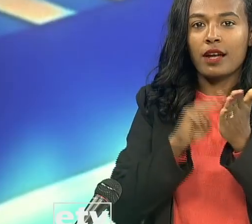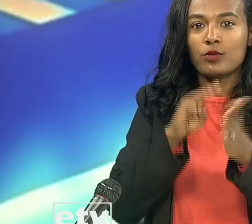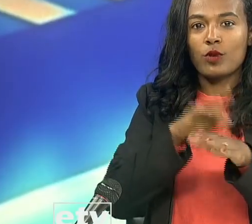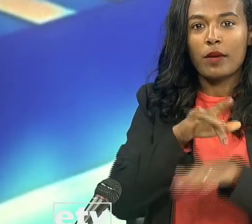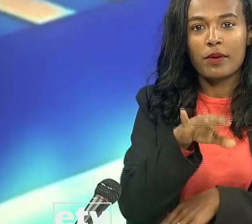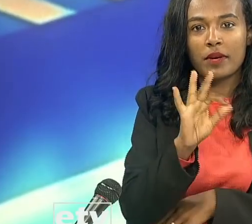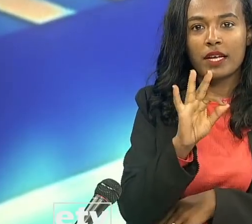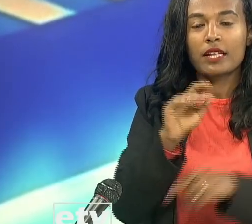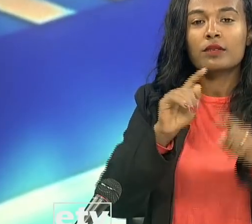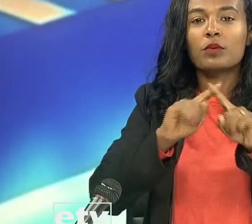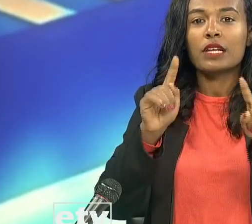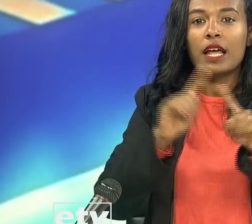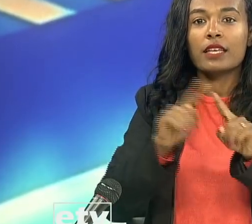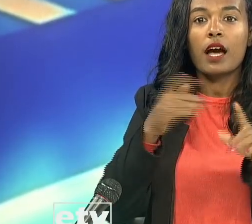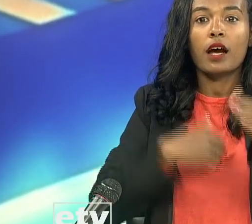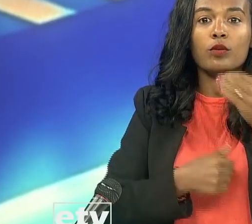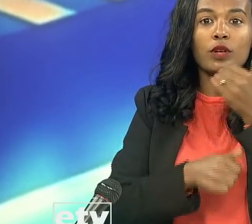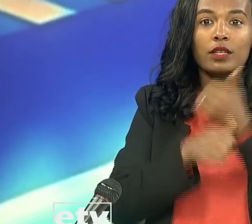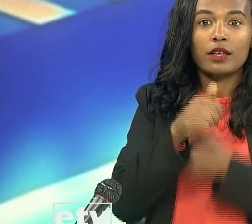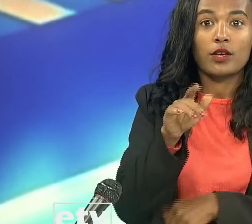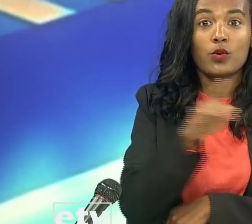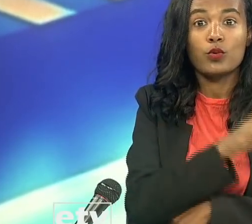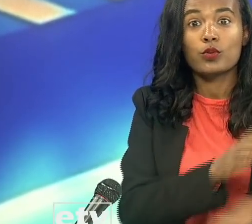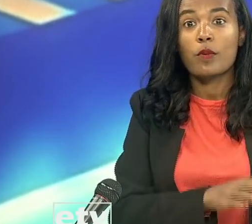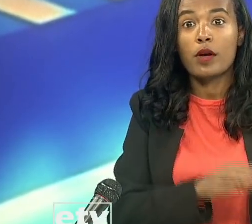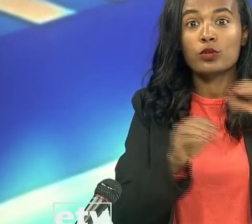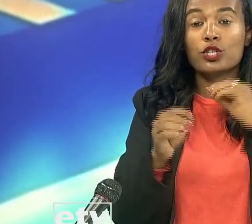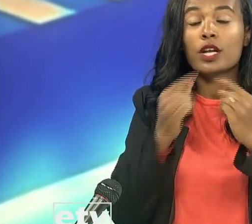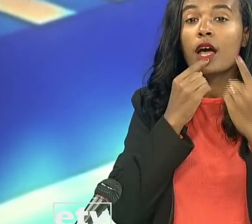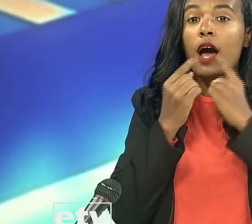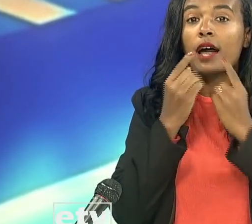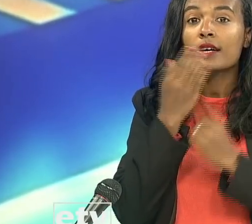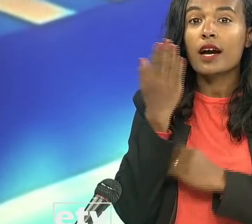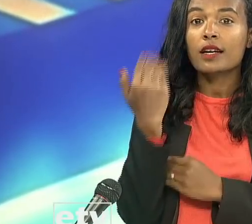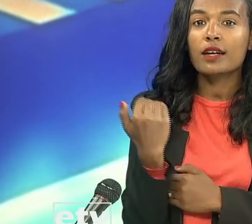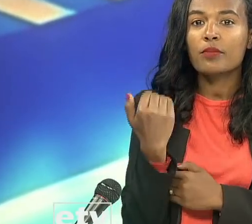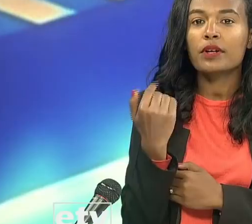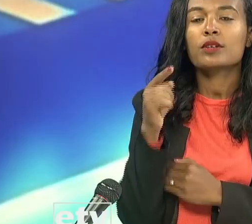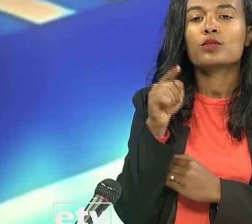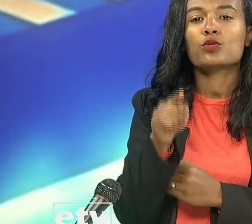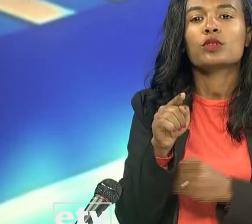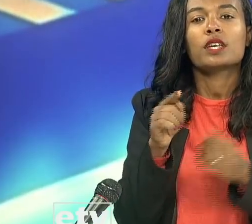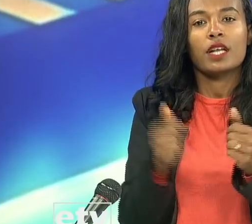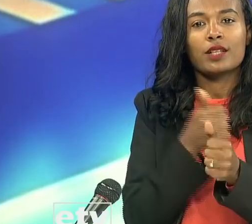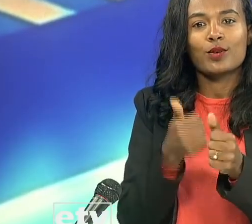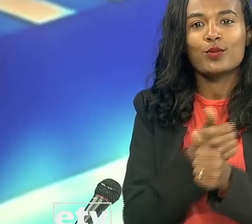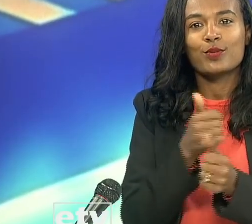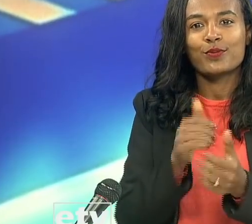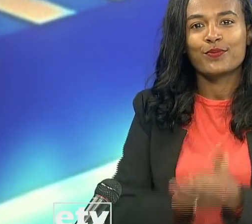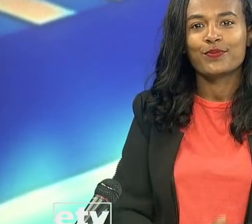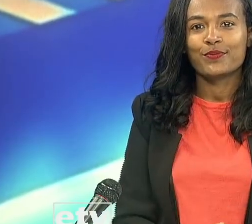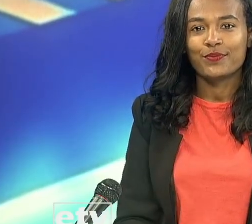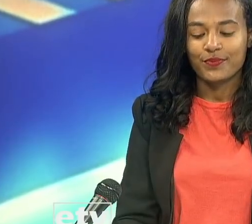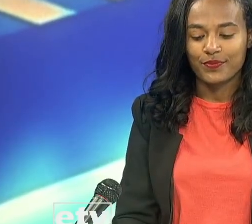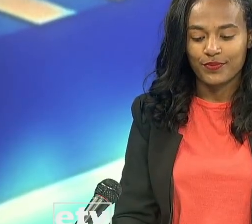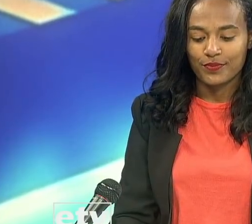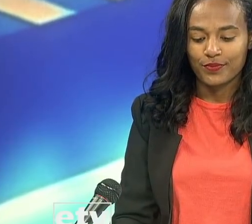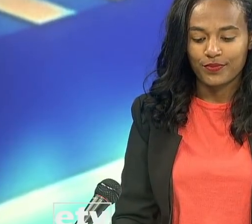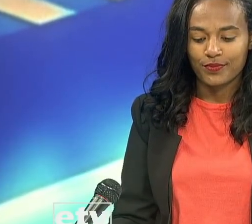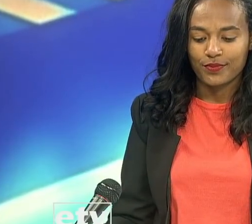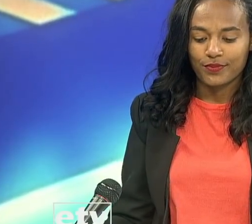ስነ ስርዓቱ ላይ በመገኘት በተለያየ አካል ጉዳተኛ የሆኑ ተማሪዎችን አነጋግረን ነበር። እሱን ይከታተሉ።